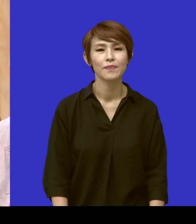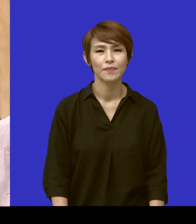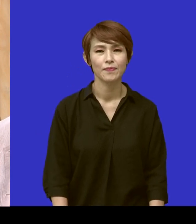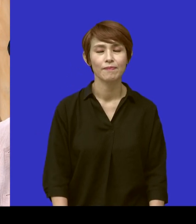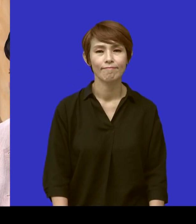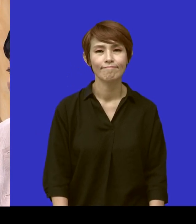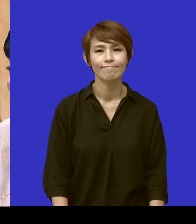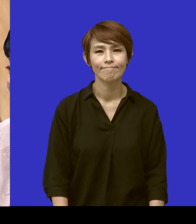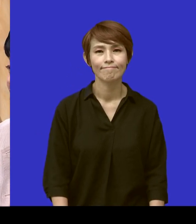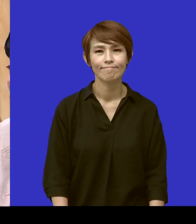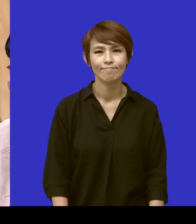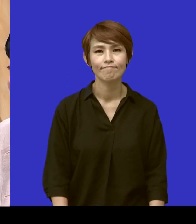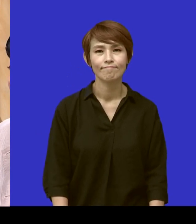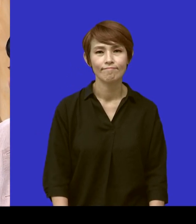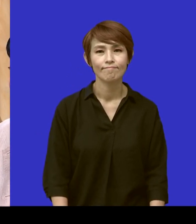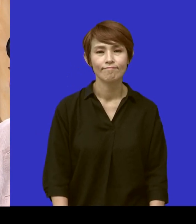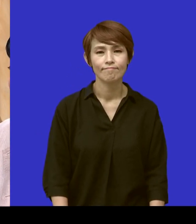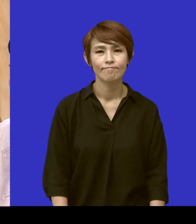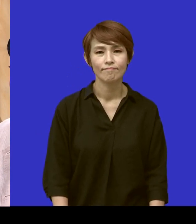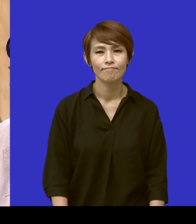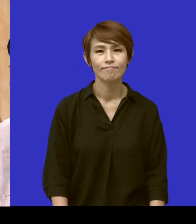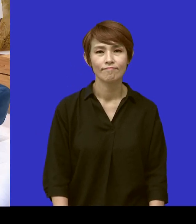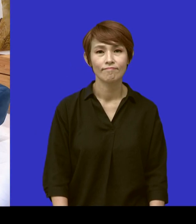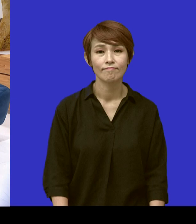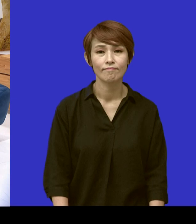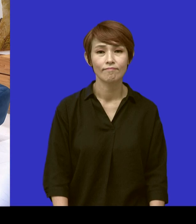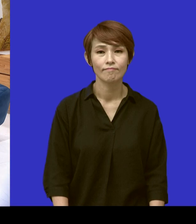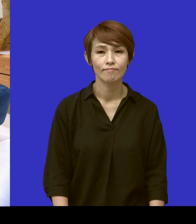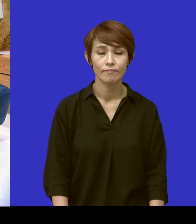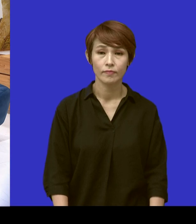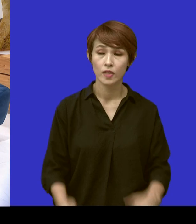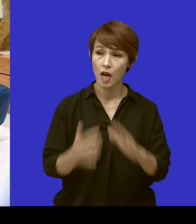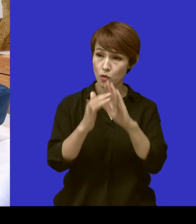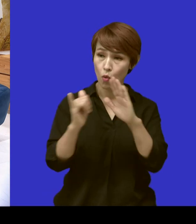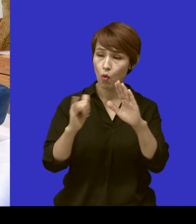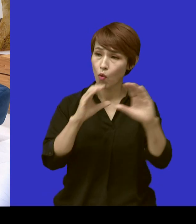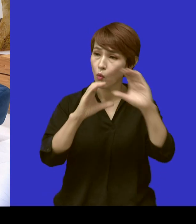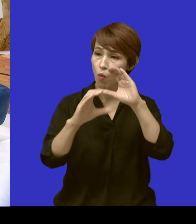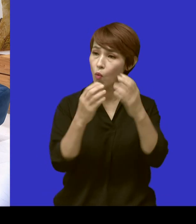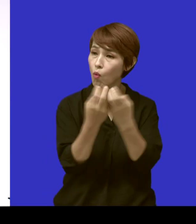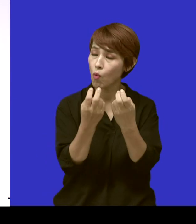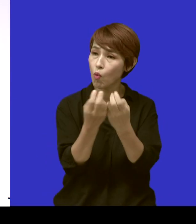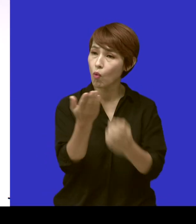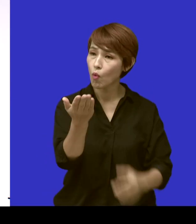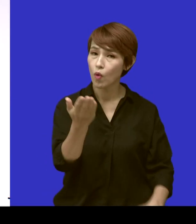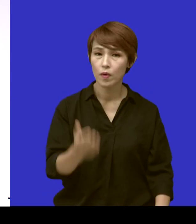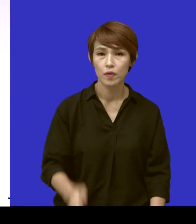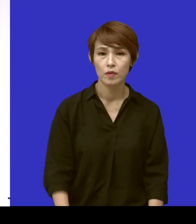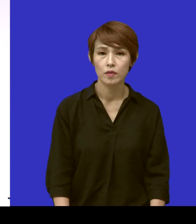어머니하고 저랑 둘이 같이 살고 있습니다. 네. 가족하고는 소통을 어떻게 하고 있나요?